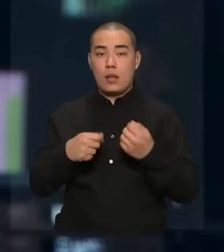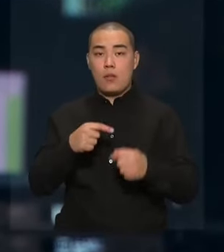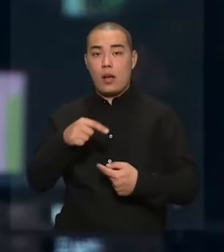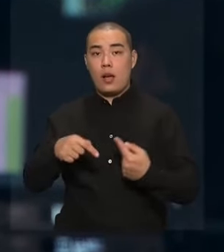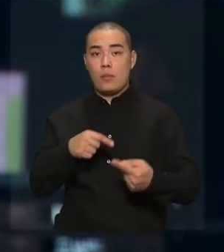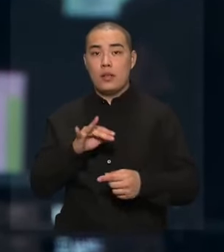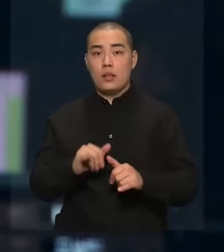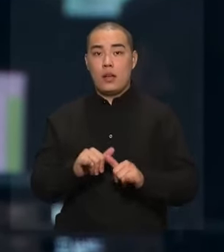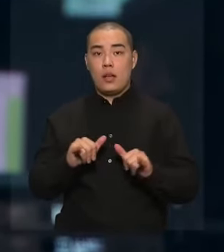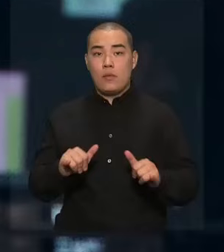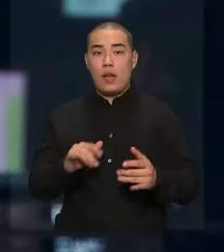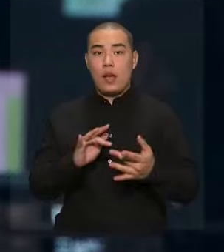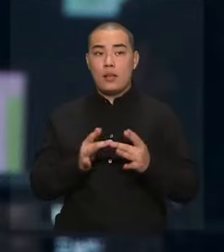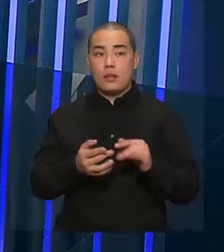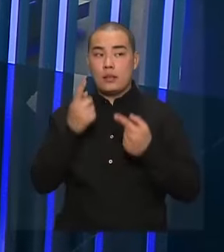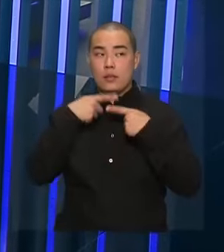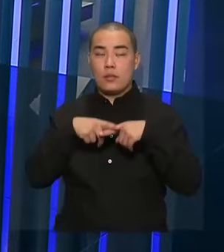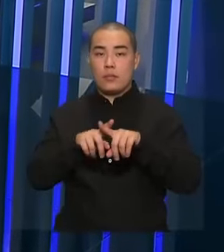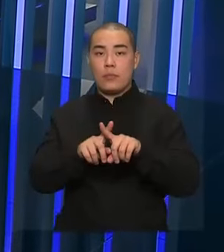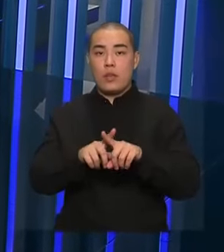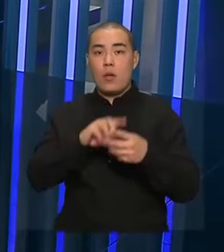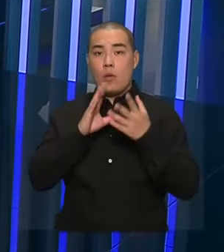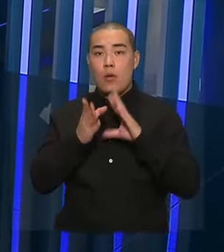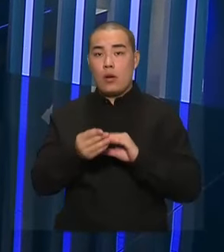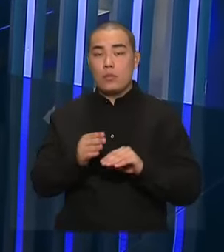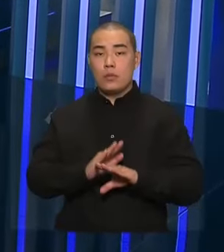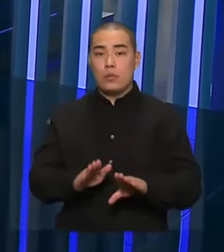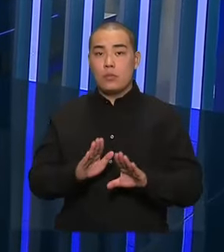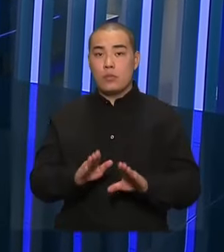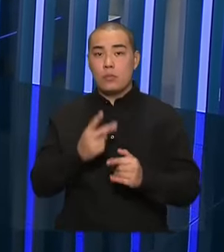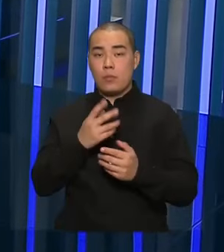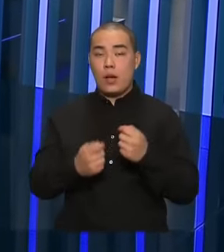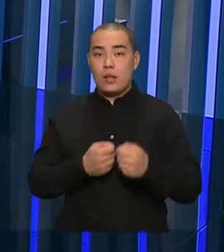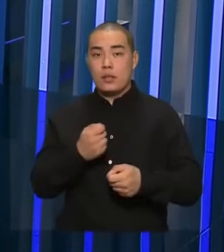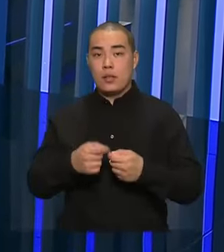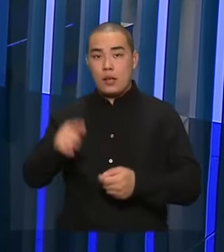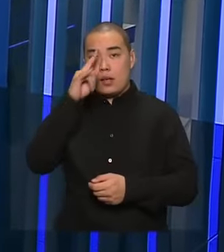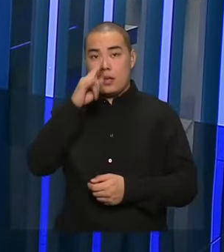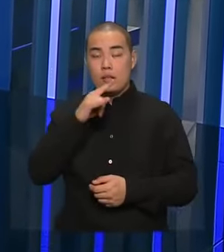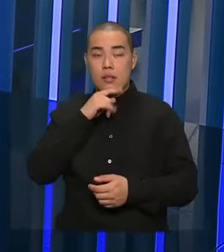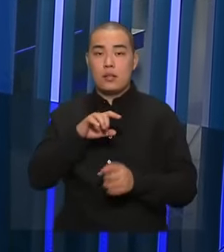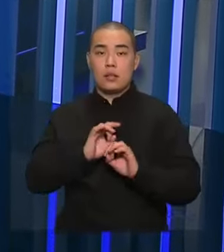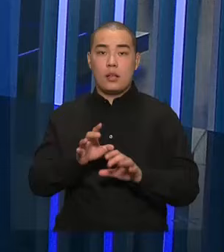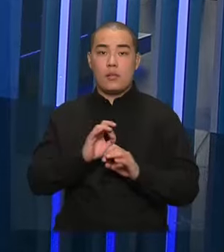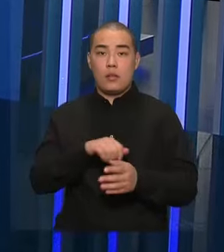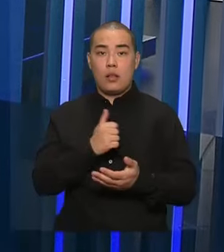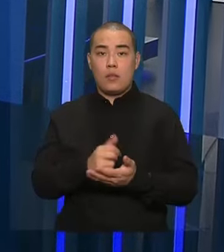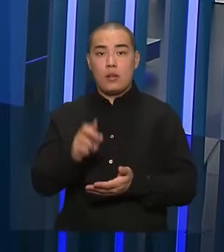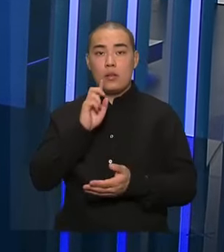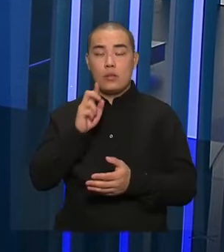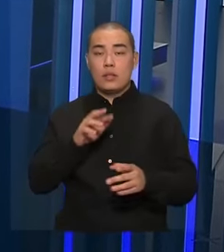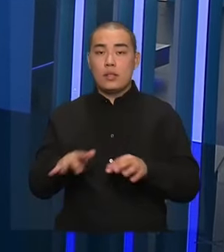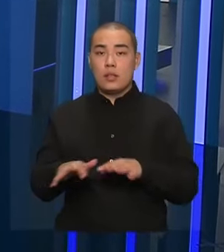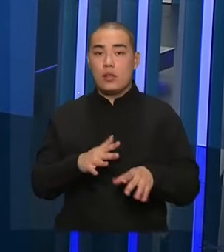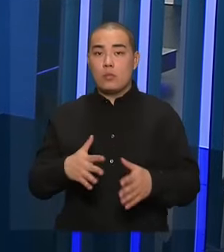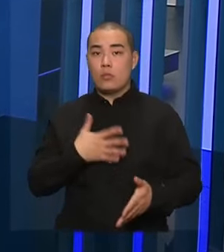еще развивать IT-технологии. Впрочем, кроме благ материальных для казахстанцев, говорил глава государства и о делах